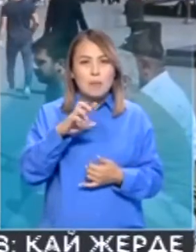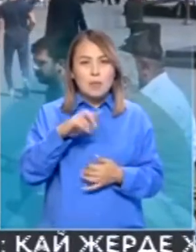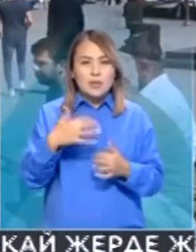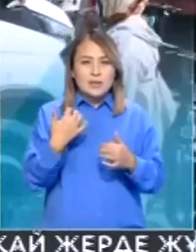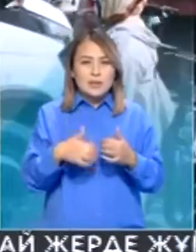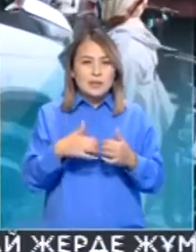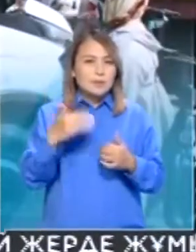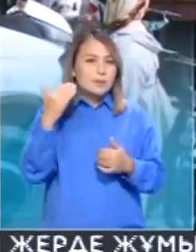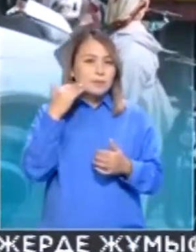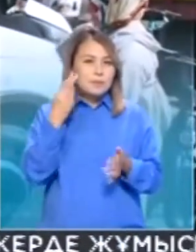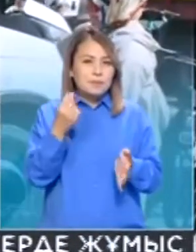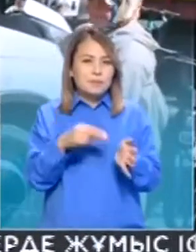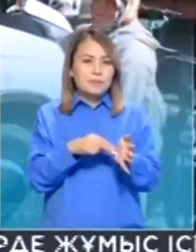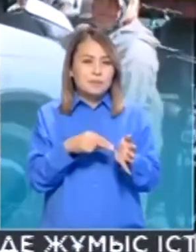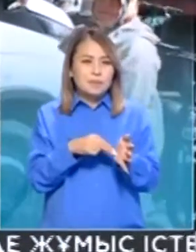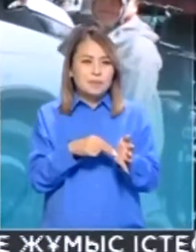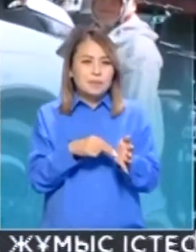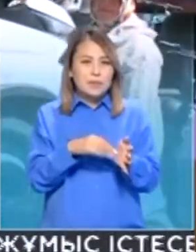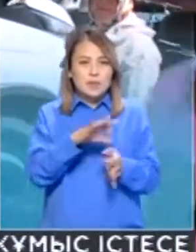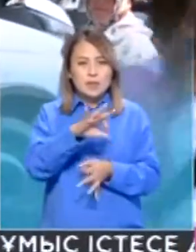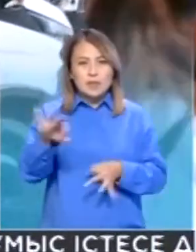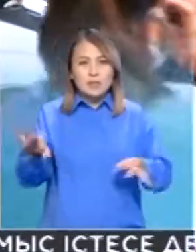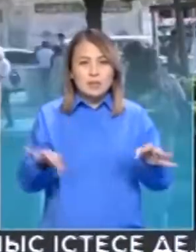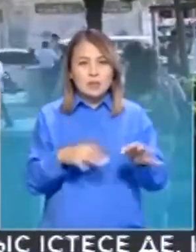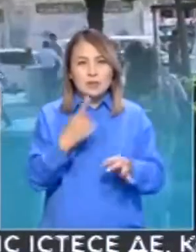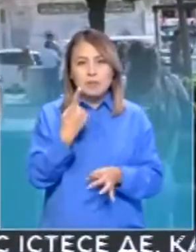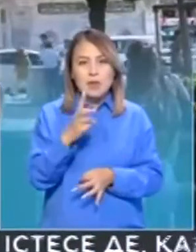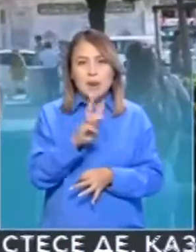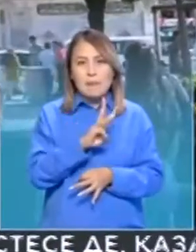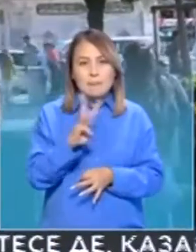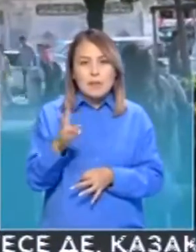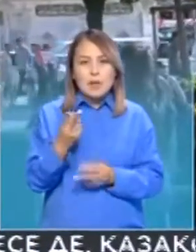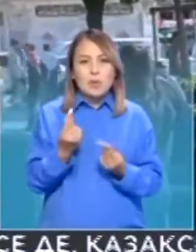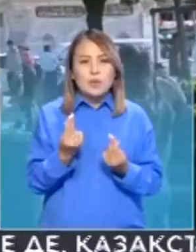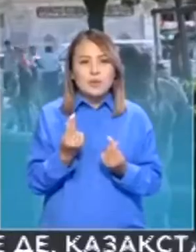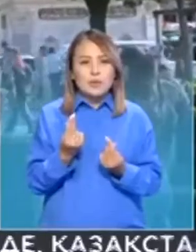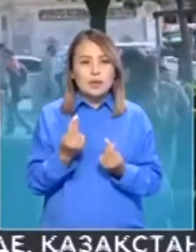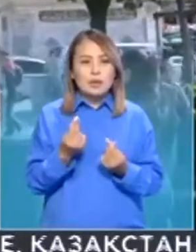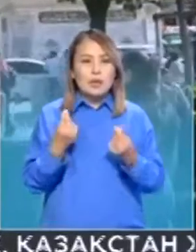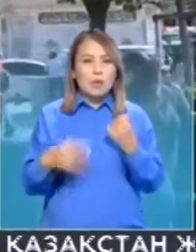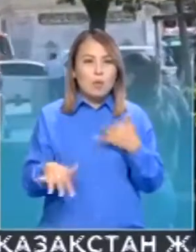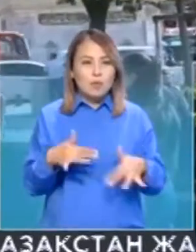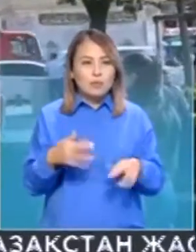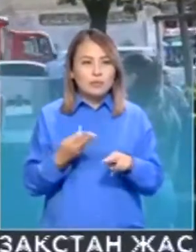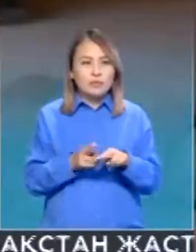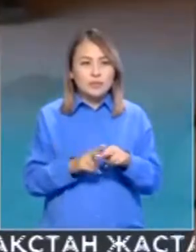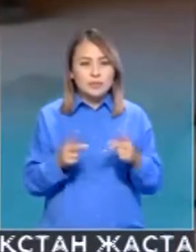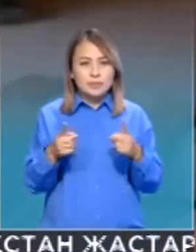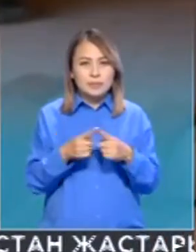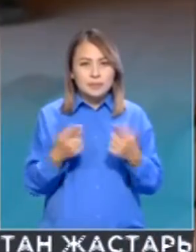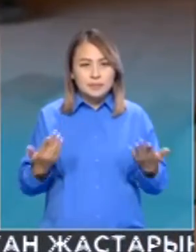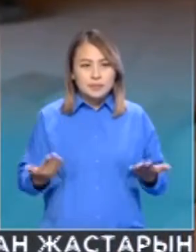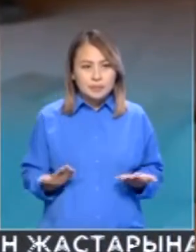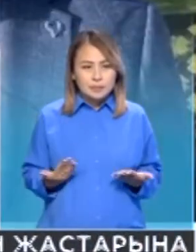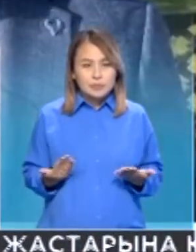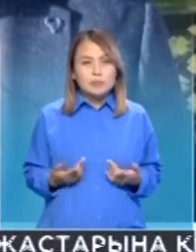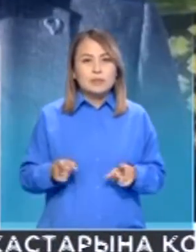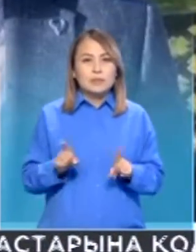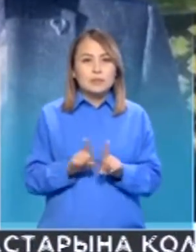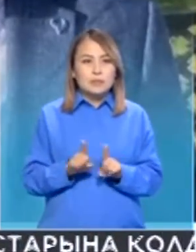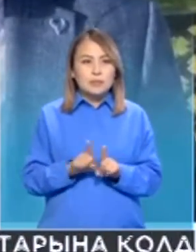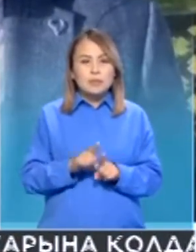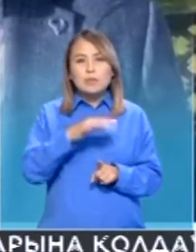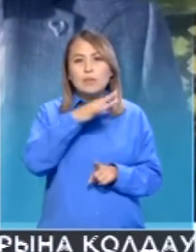орташа бағасы шамамен шаршы метріне 1 миллион теңгеге жуық. Қымбатшылық жалға берілетін пәтерлерді айналып өткен